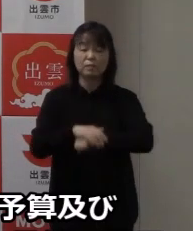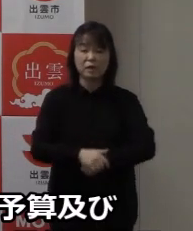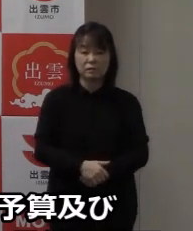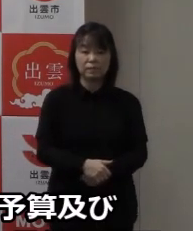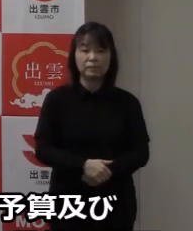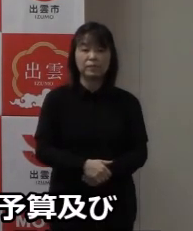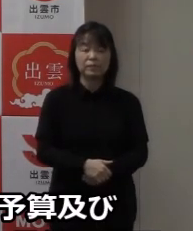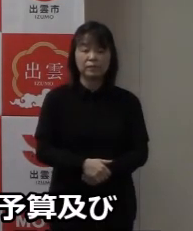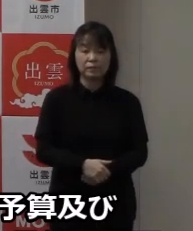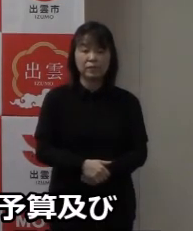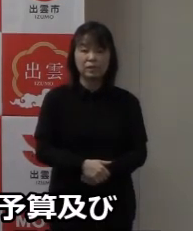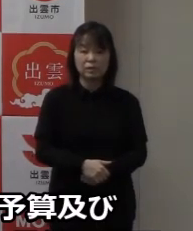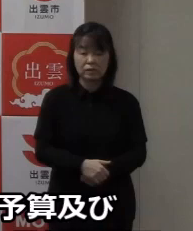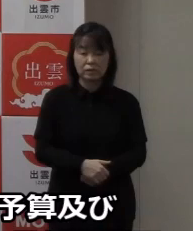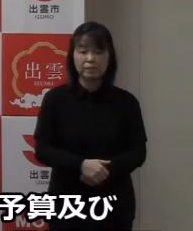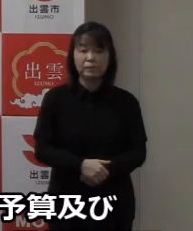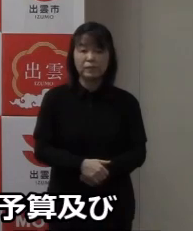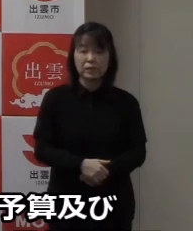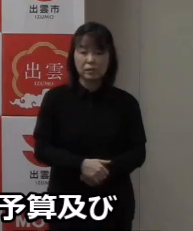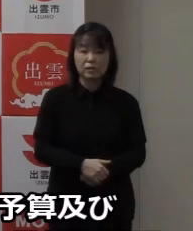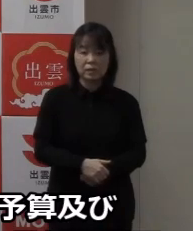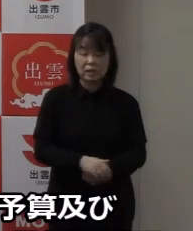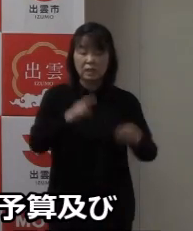次、多種多様な企業立地をということで、